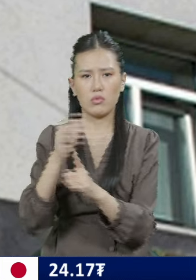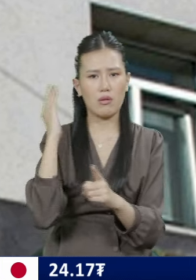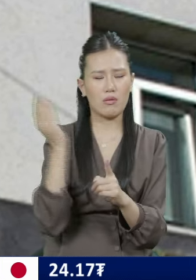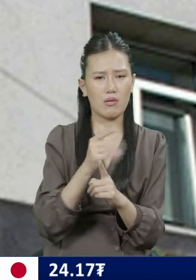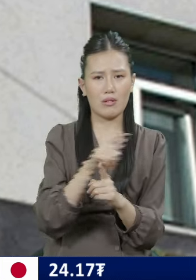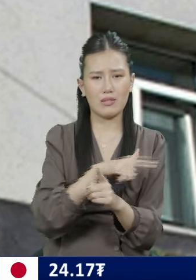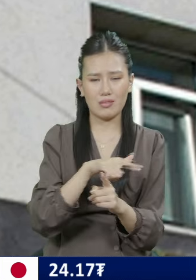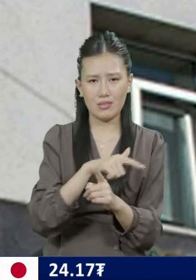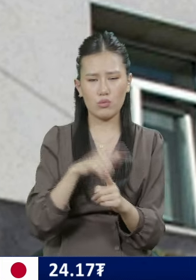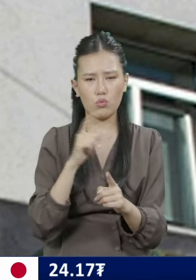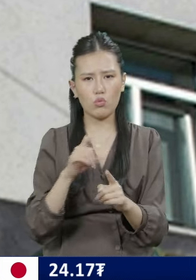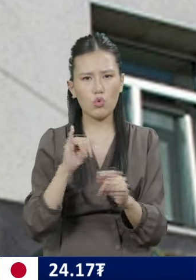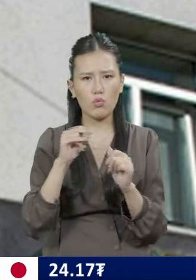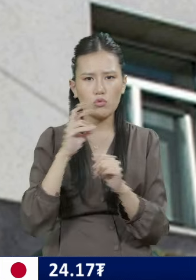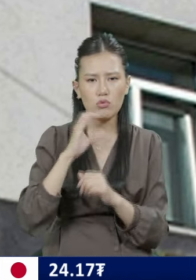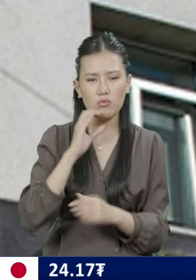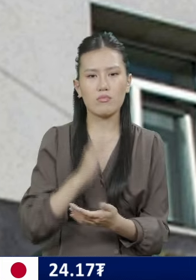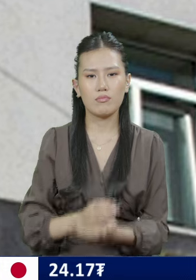олонний анхаарлыг татаад байна.